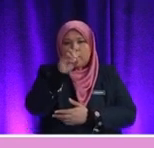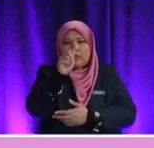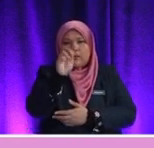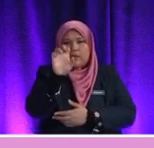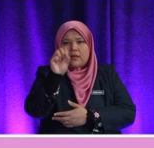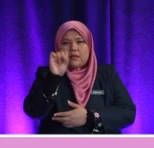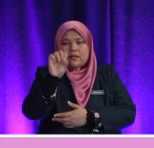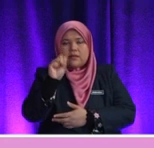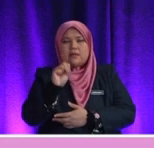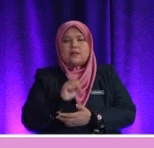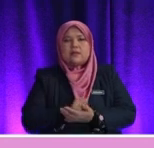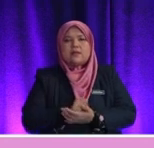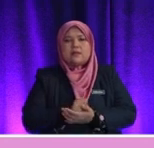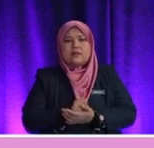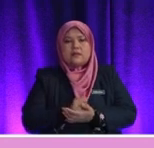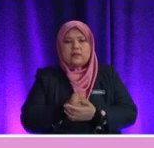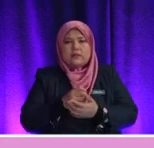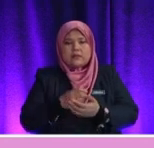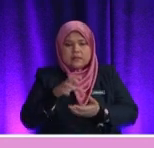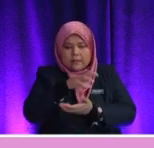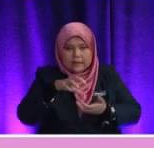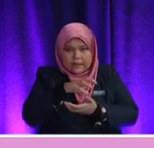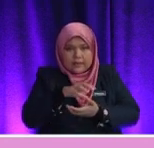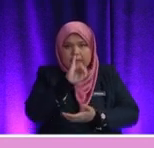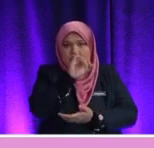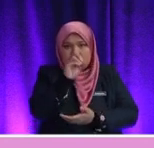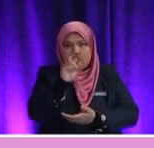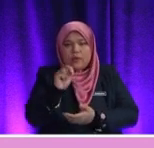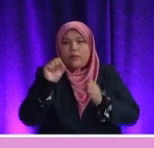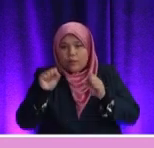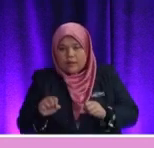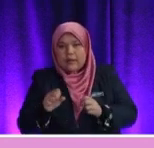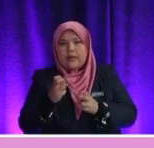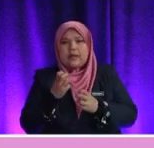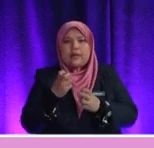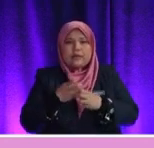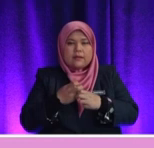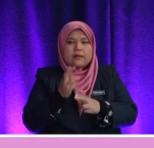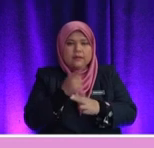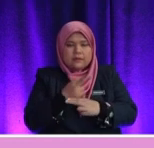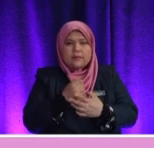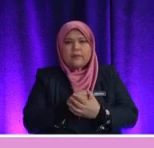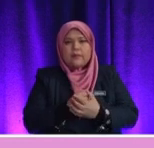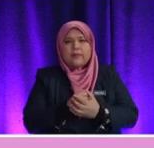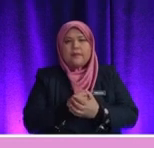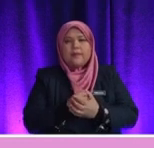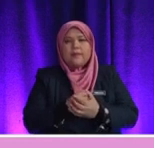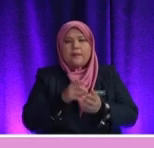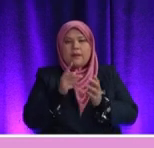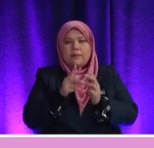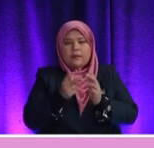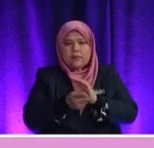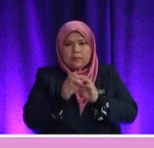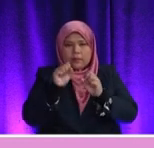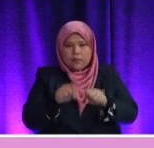sebatian Ayo dalam keadaan ekues Boy menjalani proses elektrolisis apa boleh ubah sama seperti yang